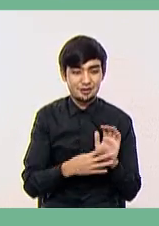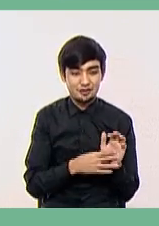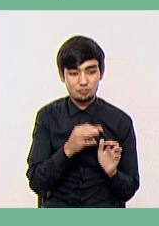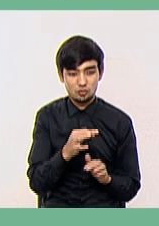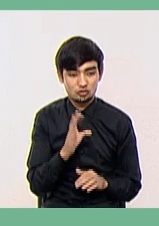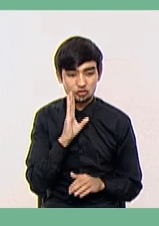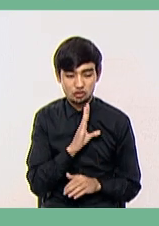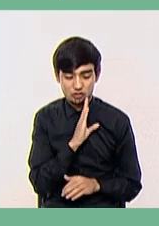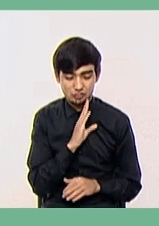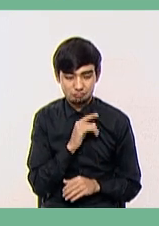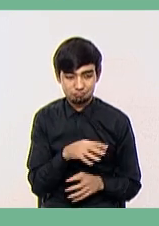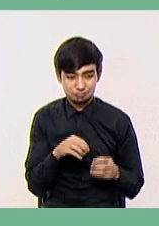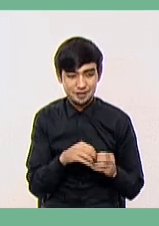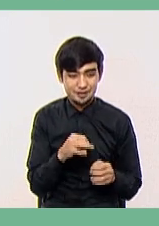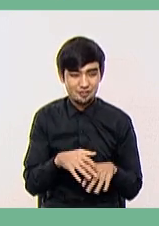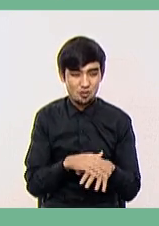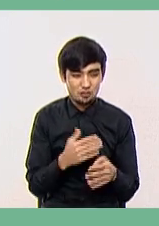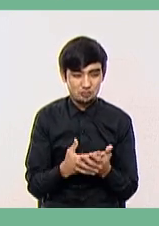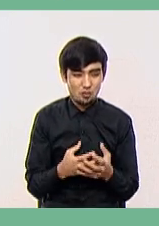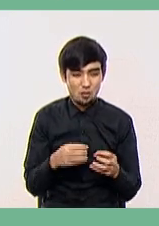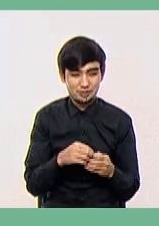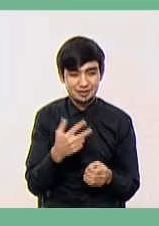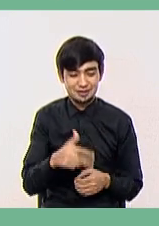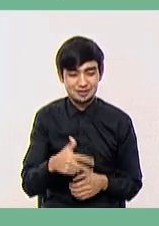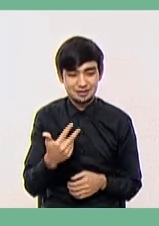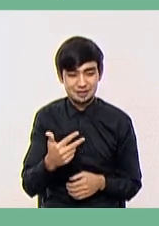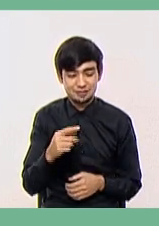51,29% әйелдер. Жалпы халықтың